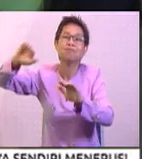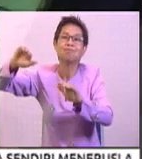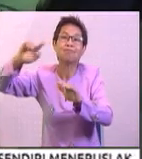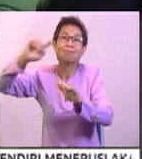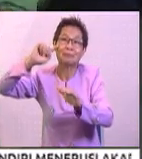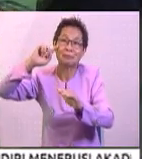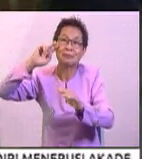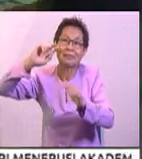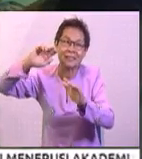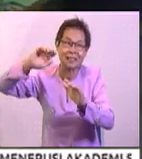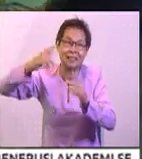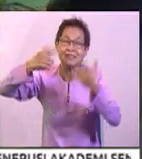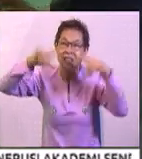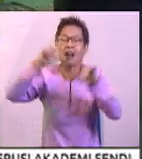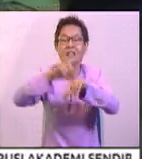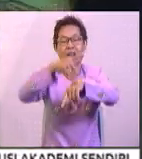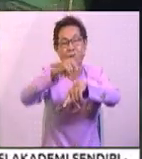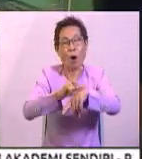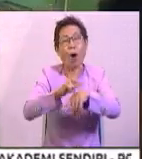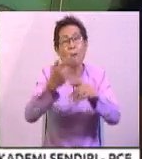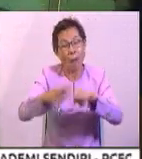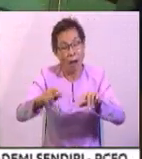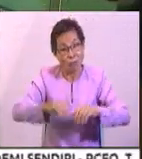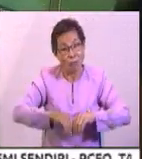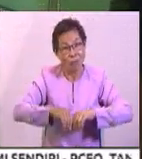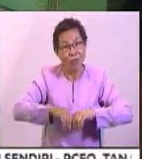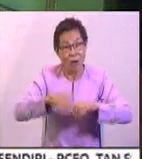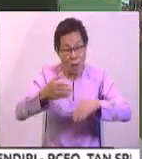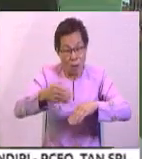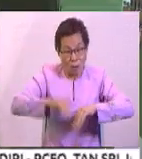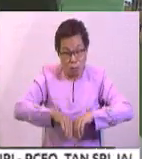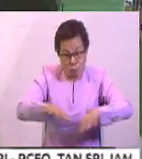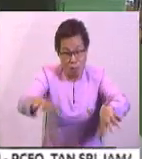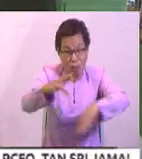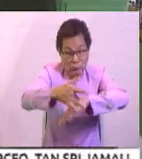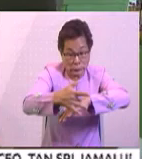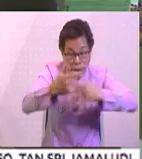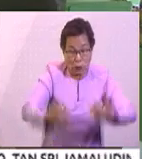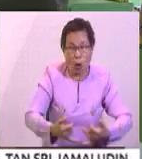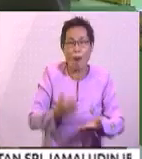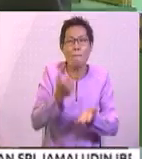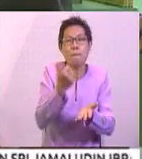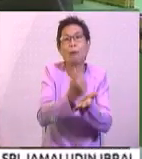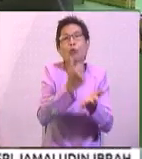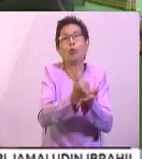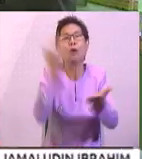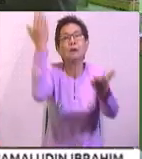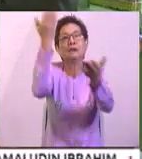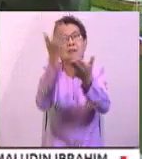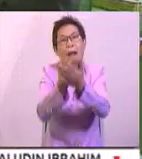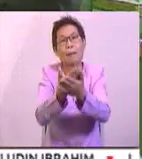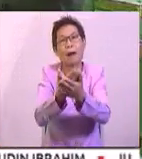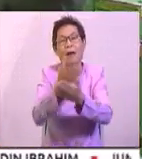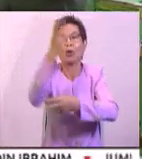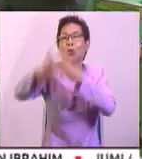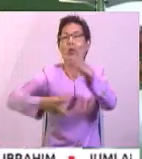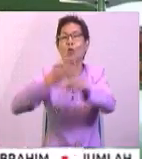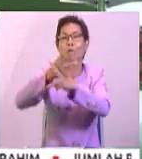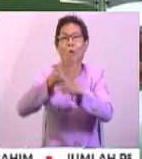Namun, perkembangan teknologi semasa banyak membantu Hijazi mengembangkan perniagaannya hingga ke pasaran